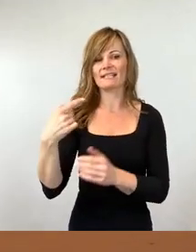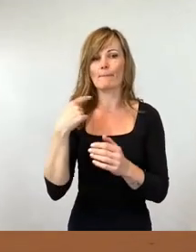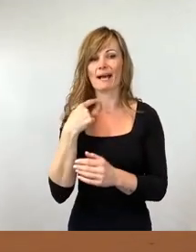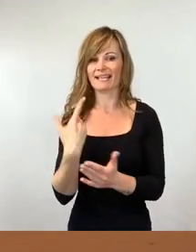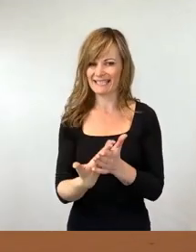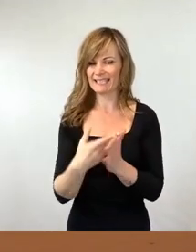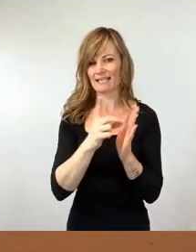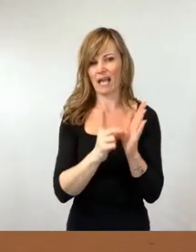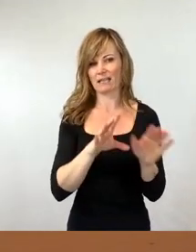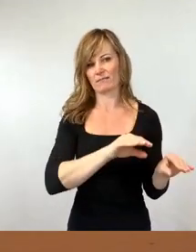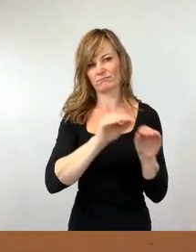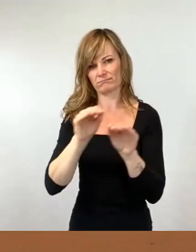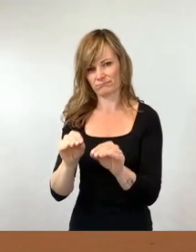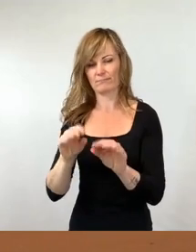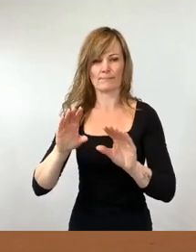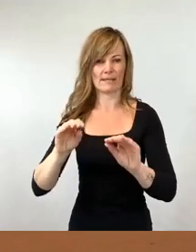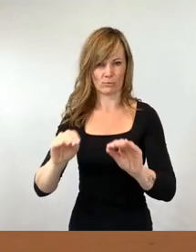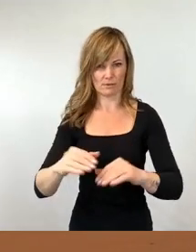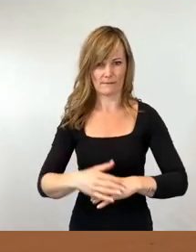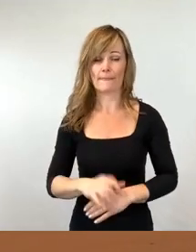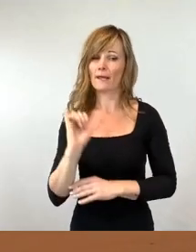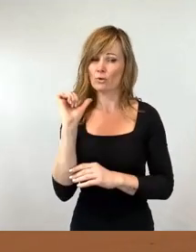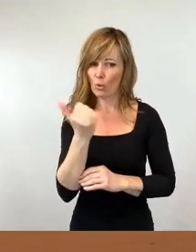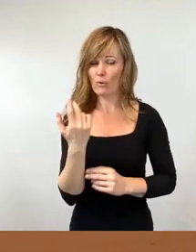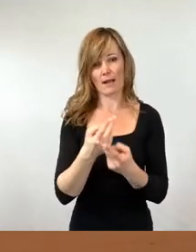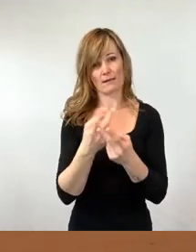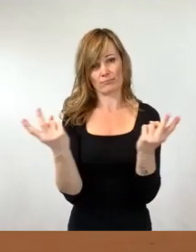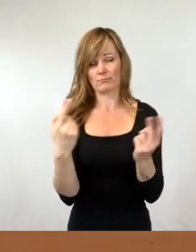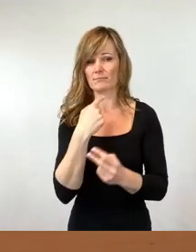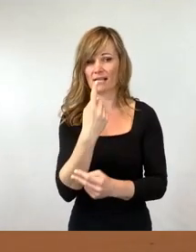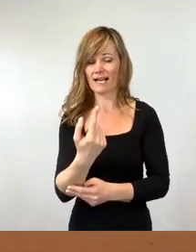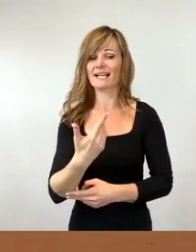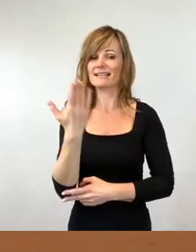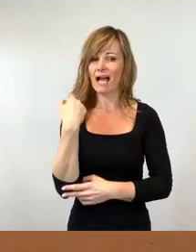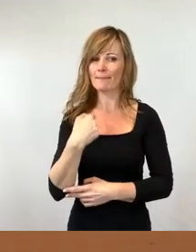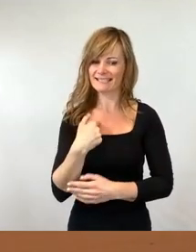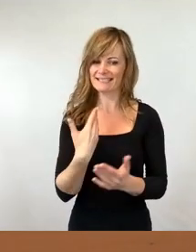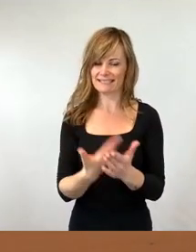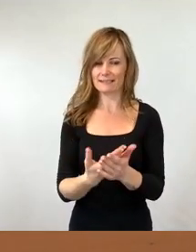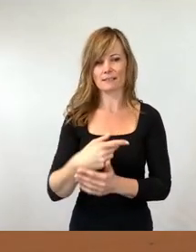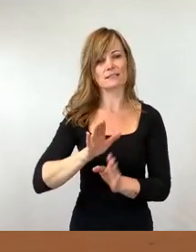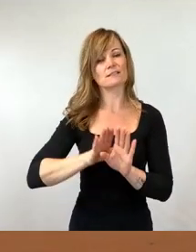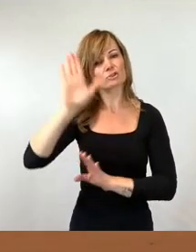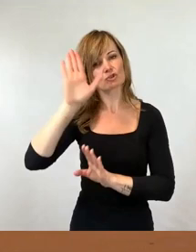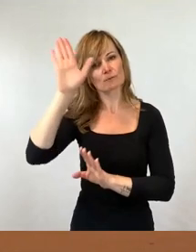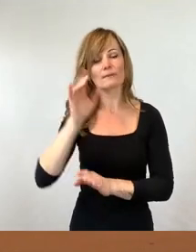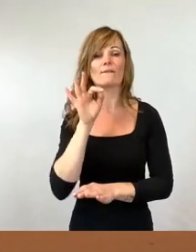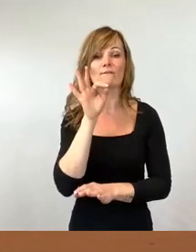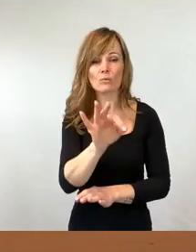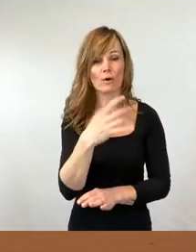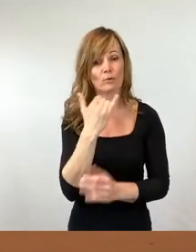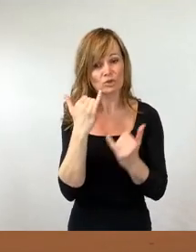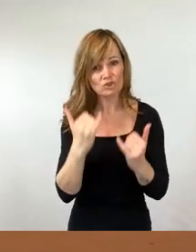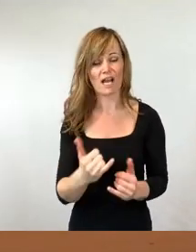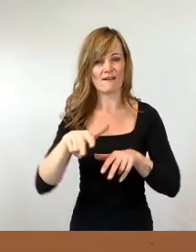betonen, ich habe für diesen Verkehrsversuch gestimmt, weil ich nach wie vor der festen Überzeugung bin, dass für den